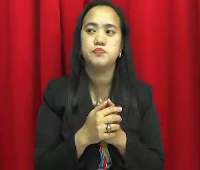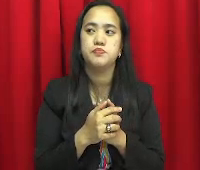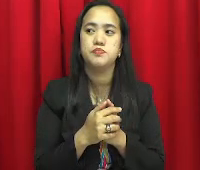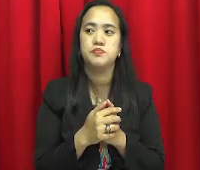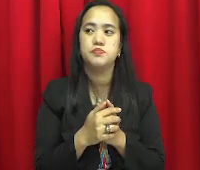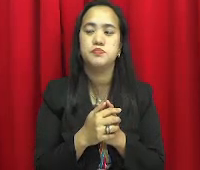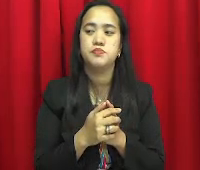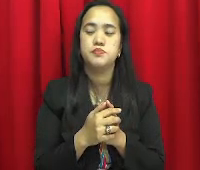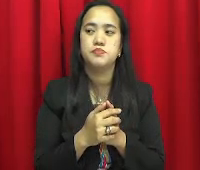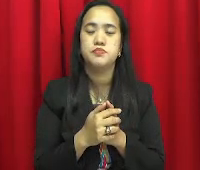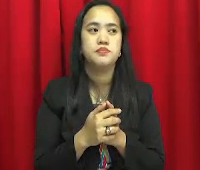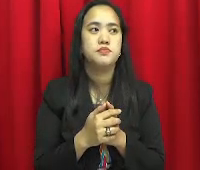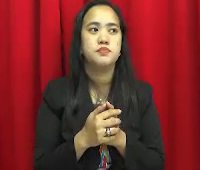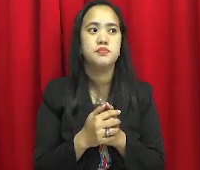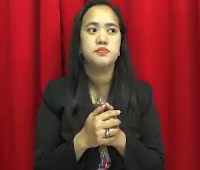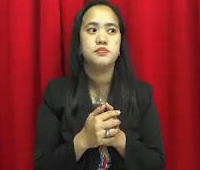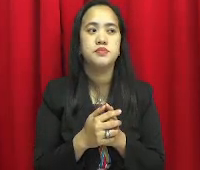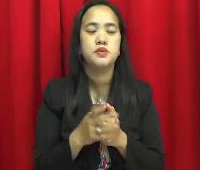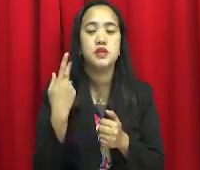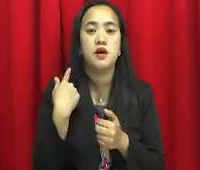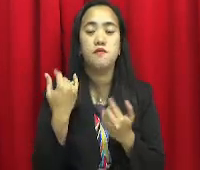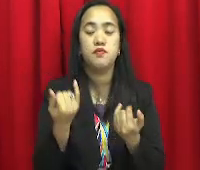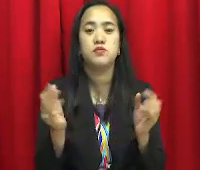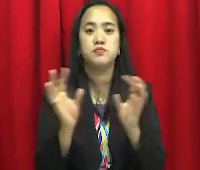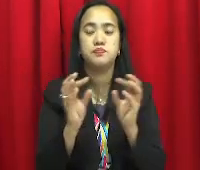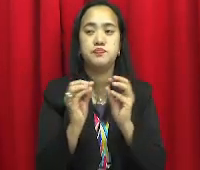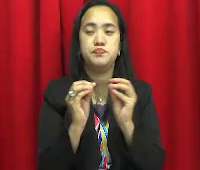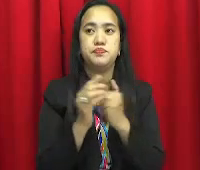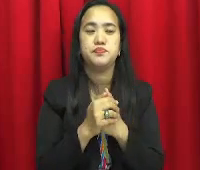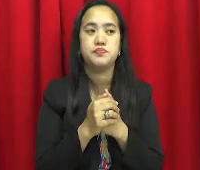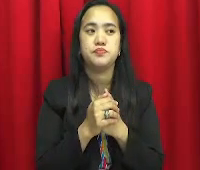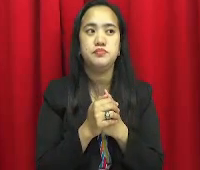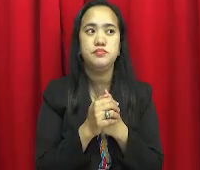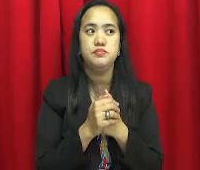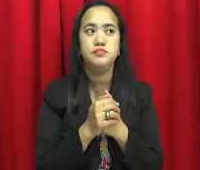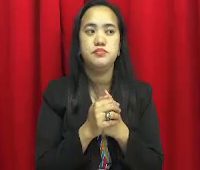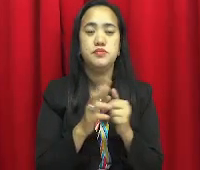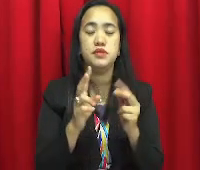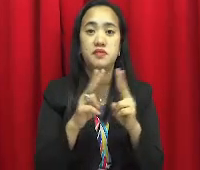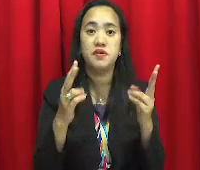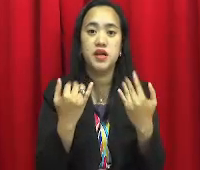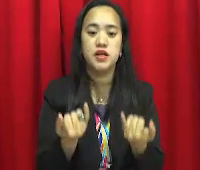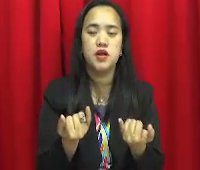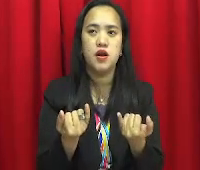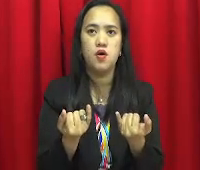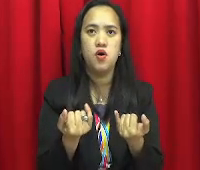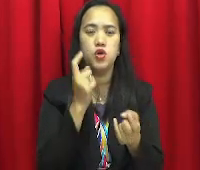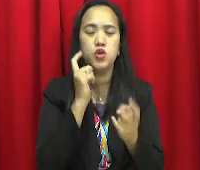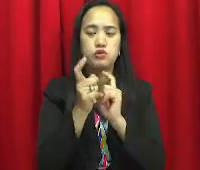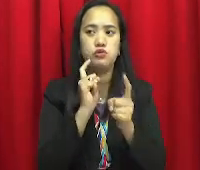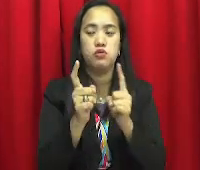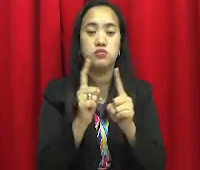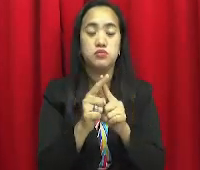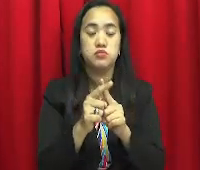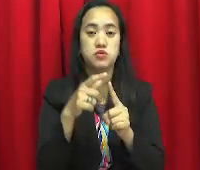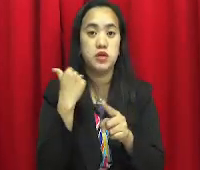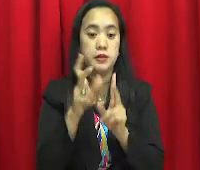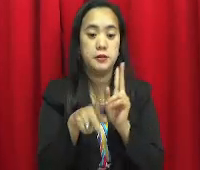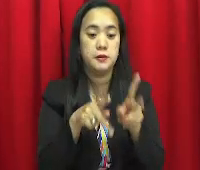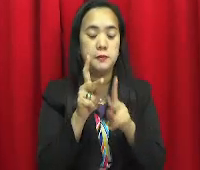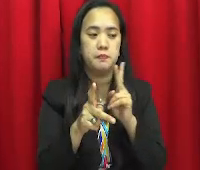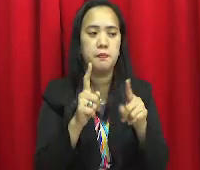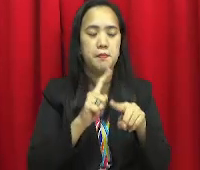Opo. Alam mo, walang masama doon. Alam mo, iba. Malaking, grabing usapin yan eh. Grabing usapin yan para sa iba. Pero ano